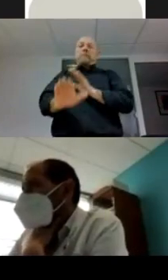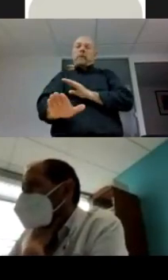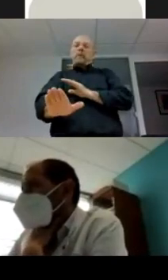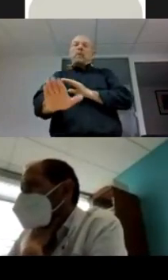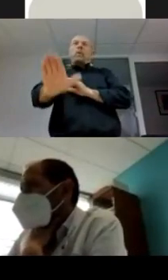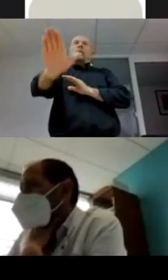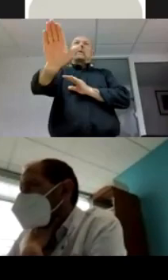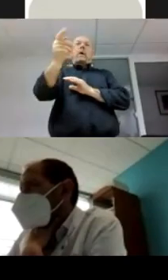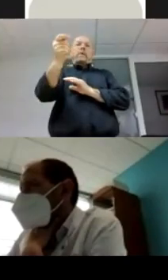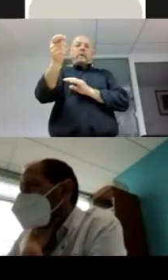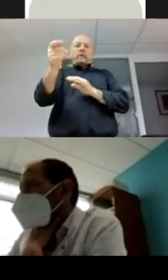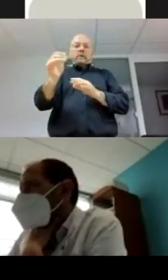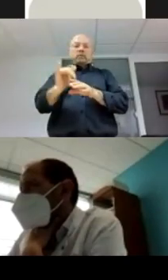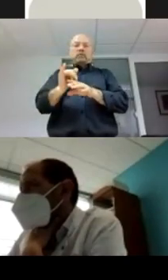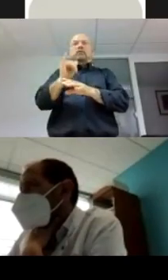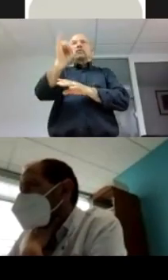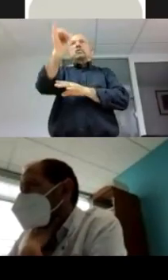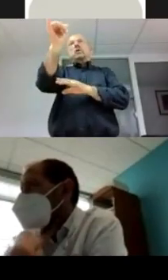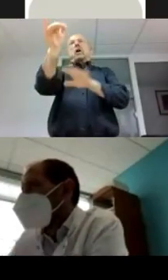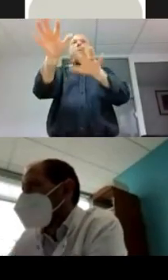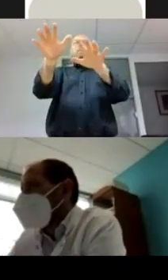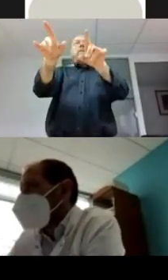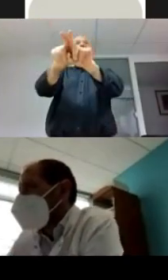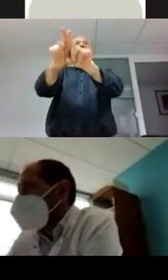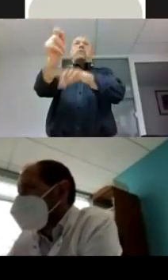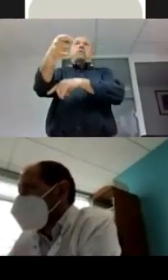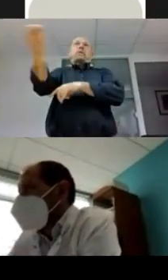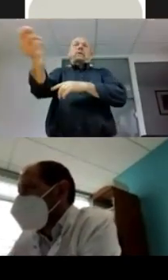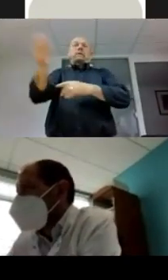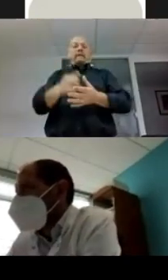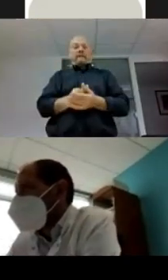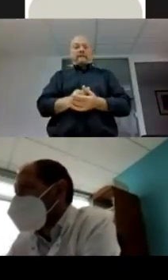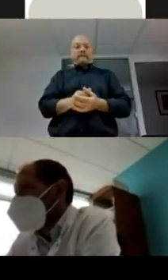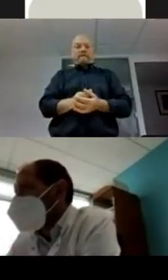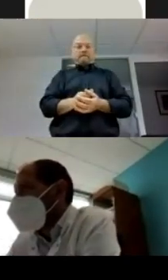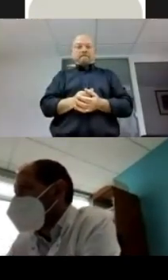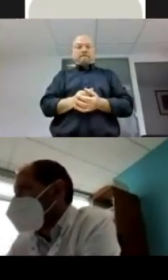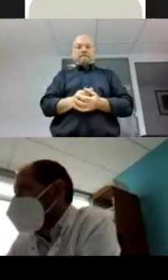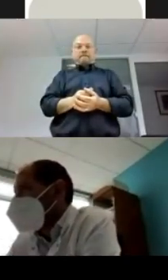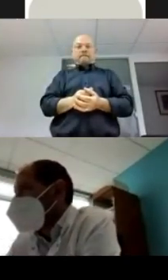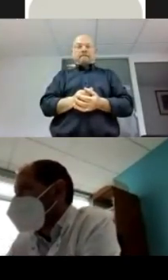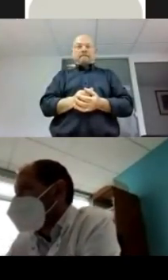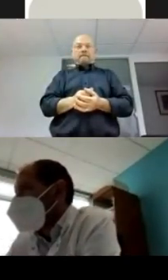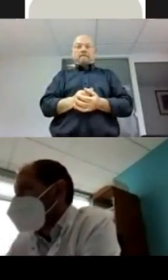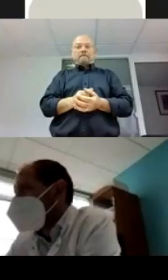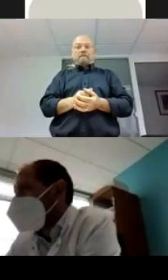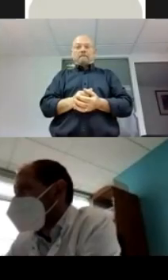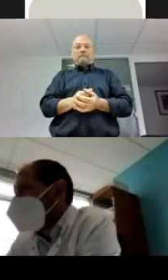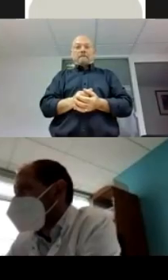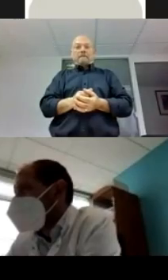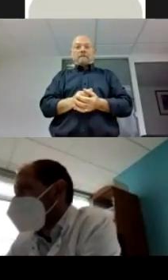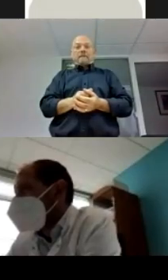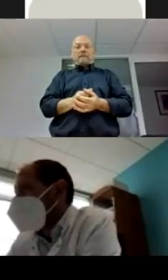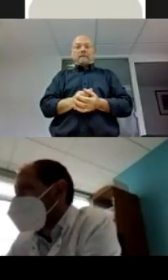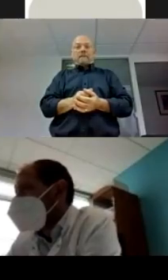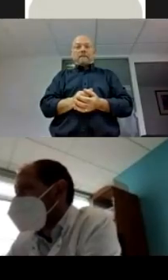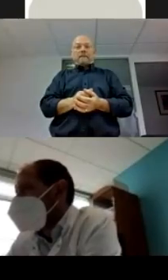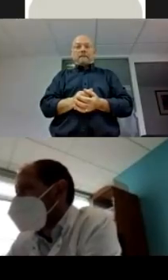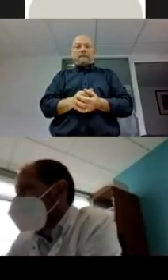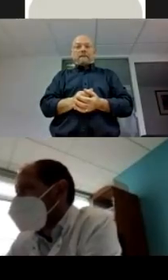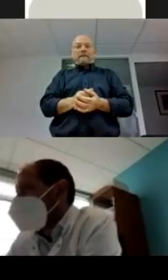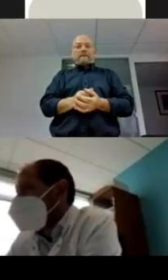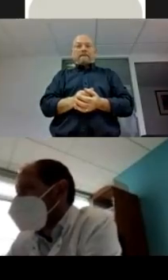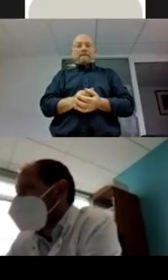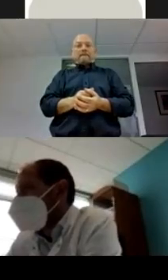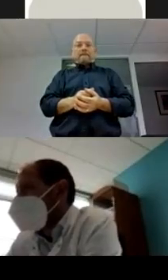au printemps et une reprise pour atteindre des valeurs à peu près normales depuis